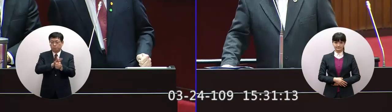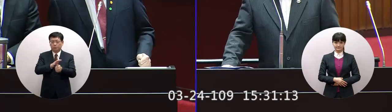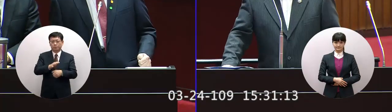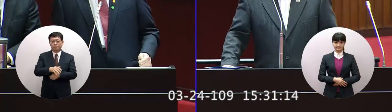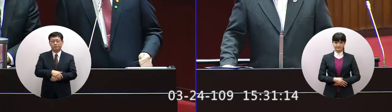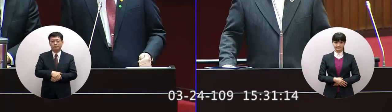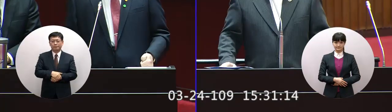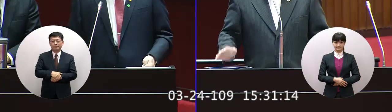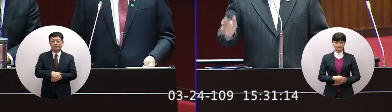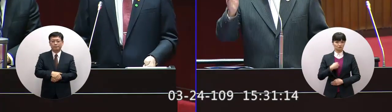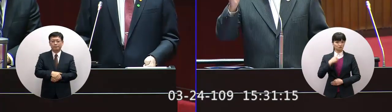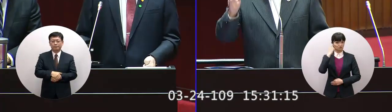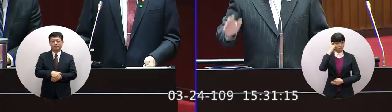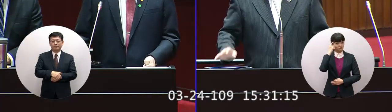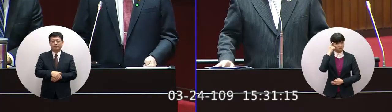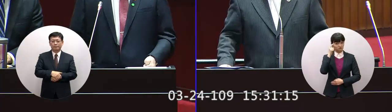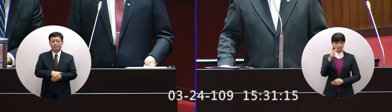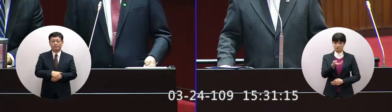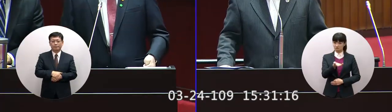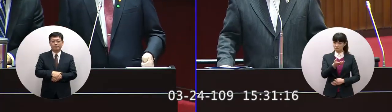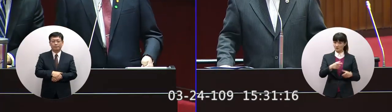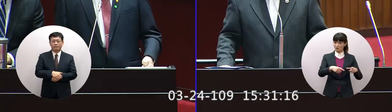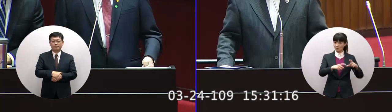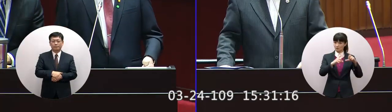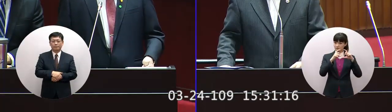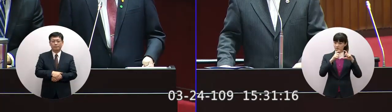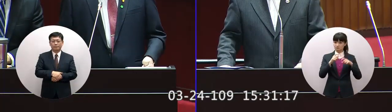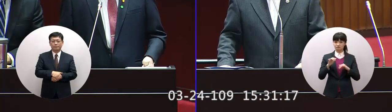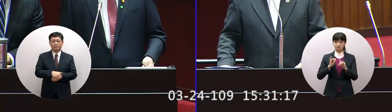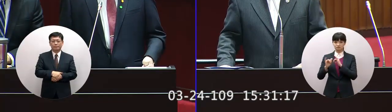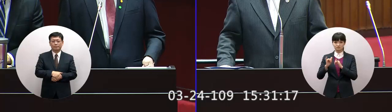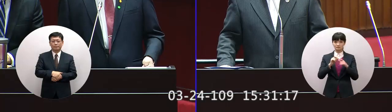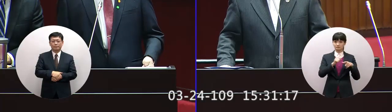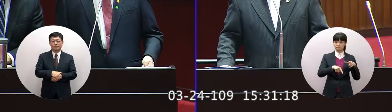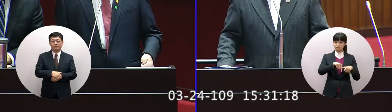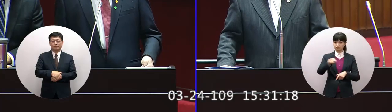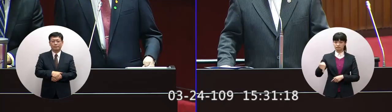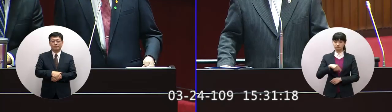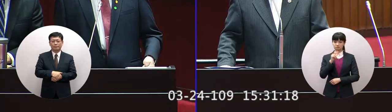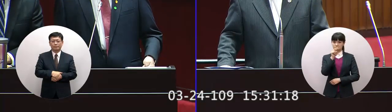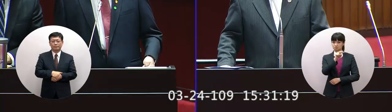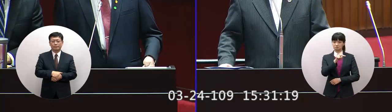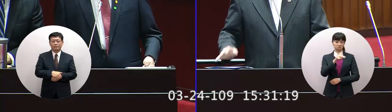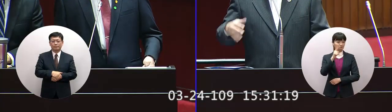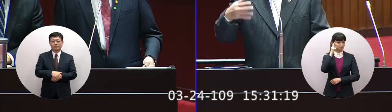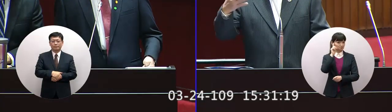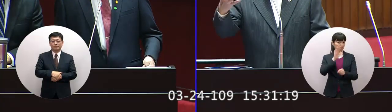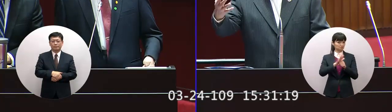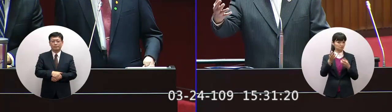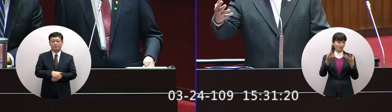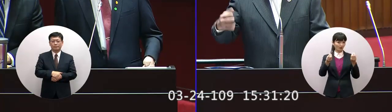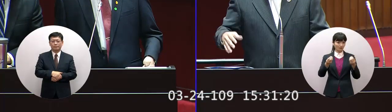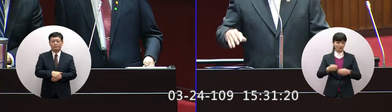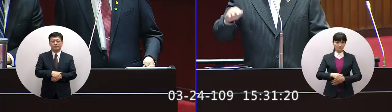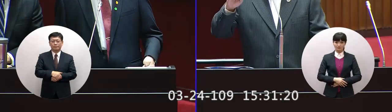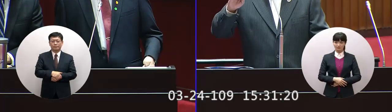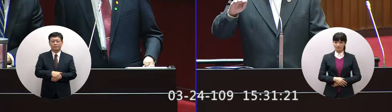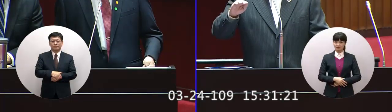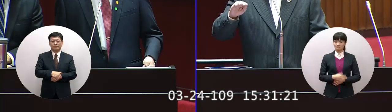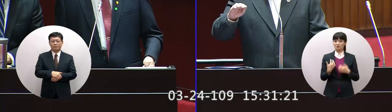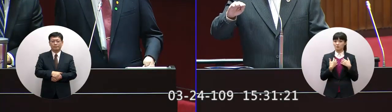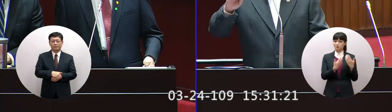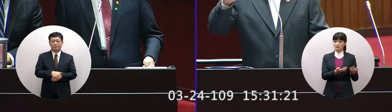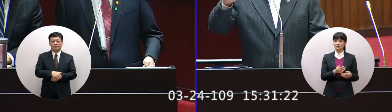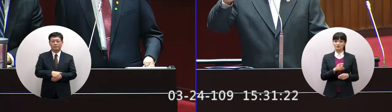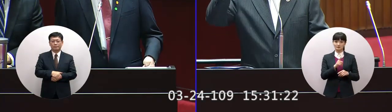配套。 我觉得部长这个回答民众跟企业恐怕不会满意，都责成中油依